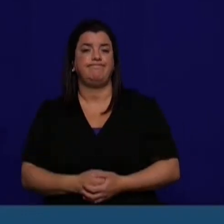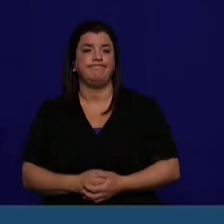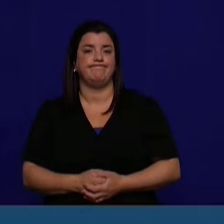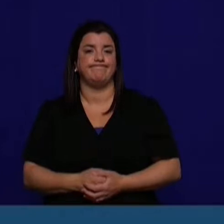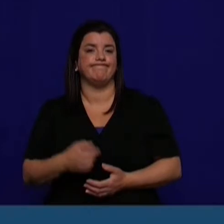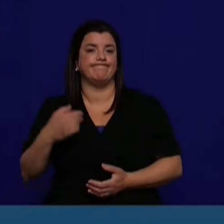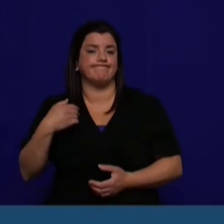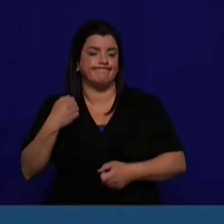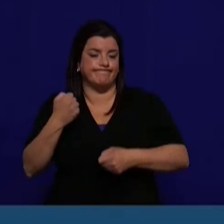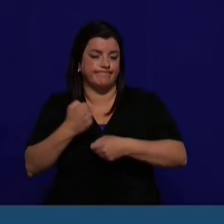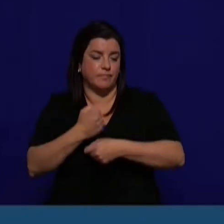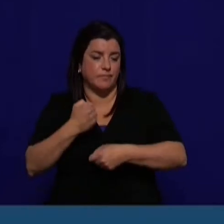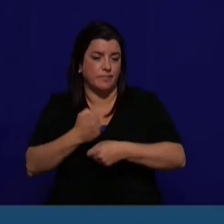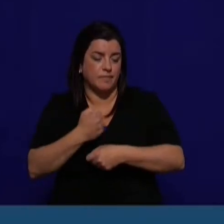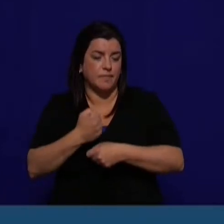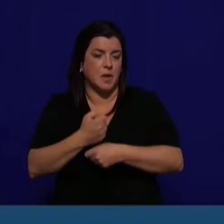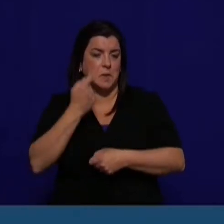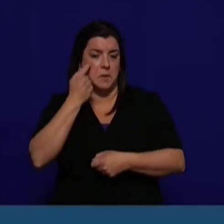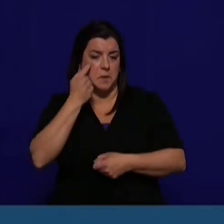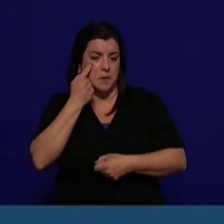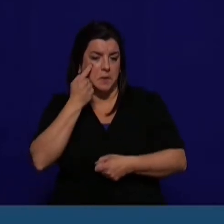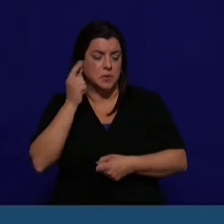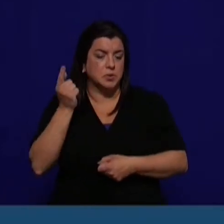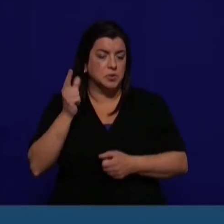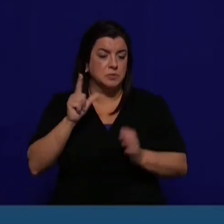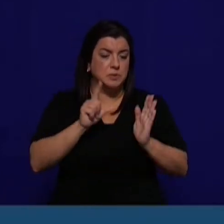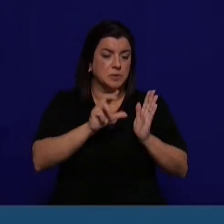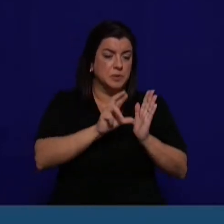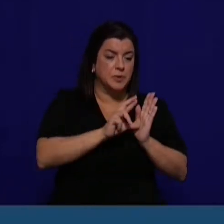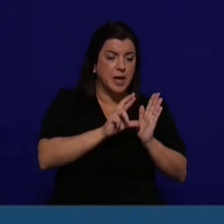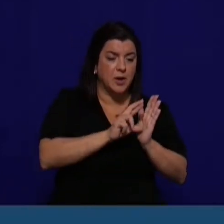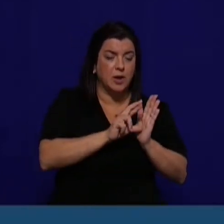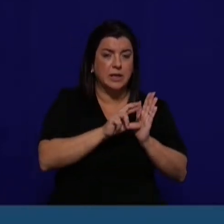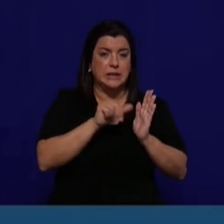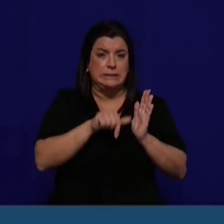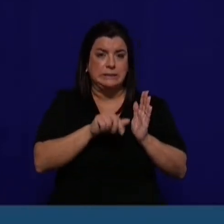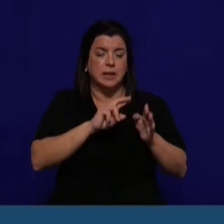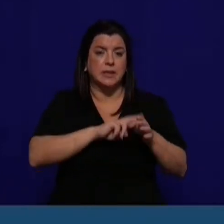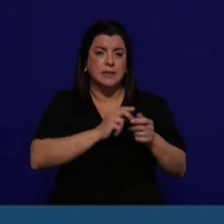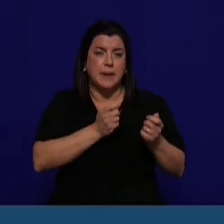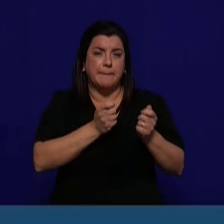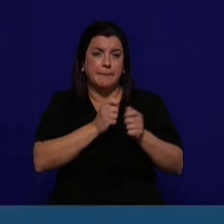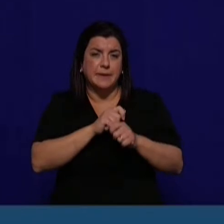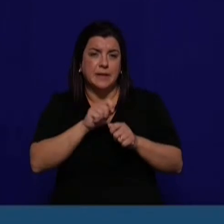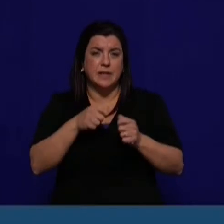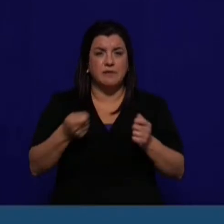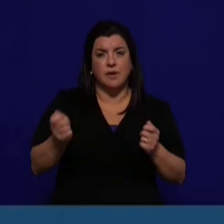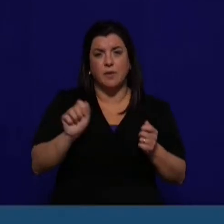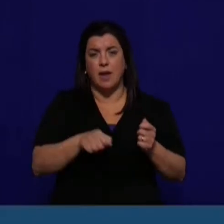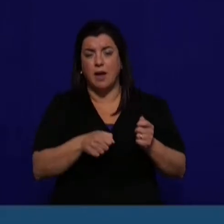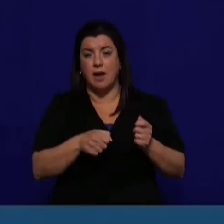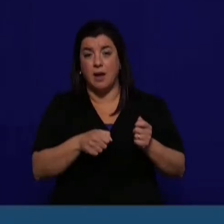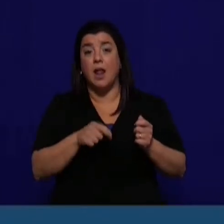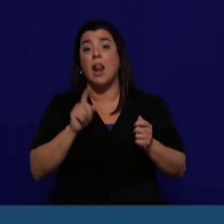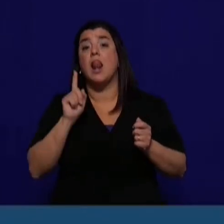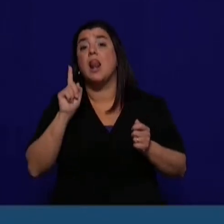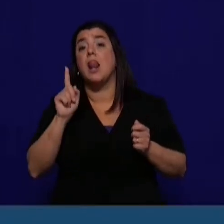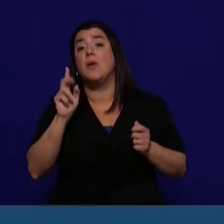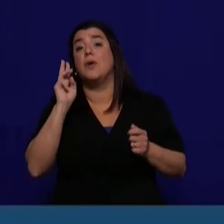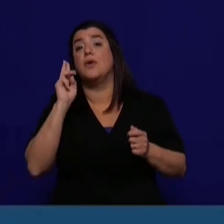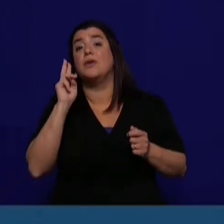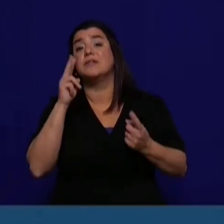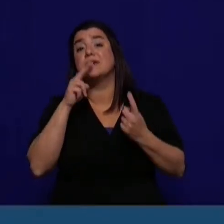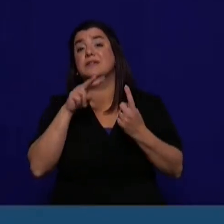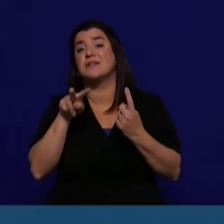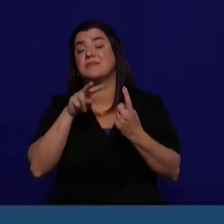kif il-miżuri li hemm fil-post bħalissa jistgħu jiġu rilaxxati huwa abbażi ta' risk assessment li jkun sar li